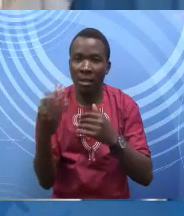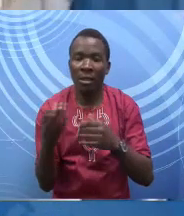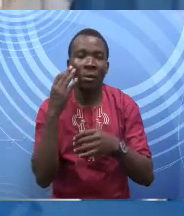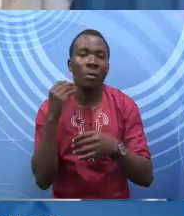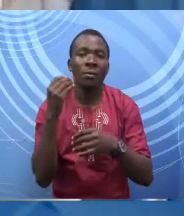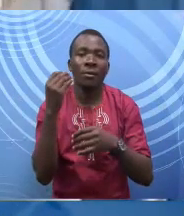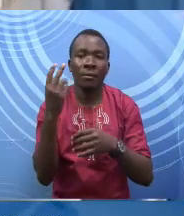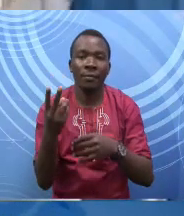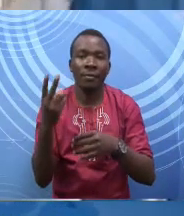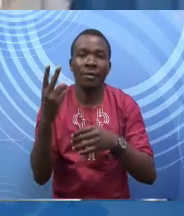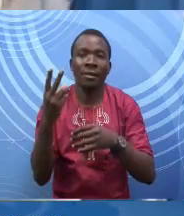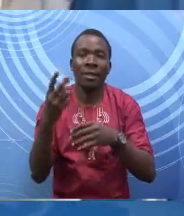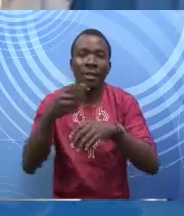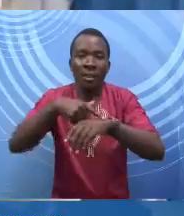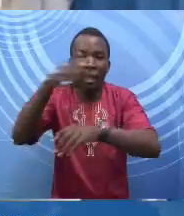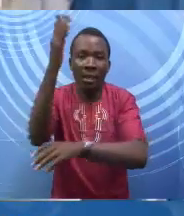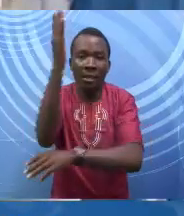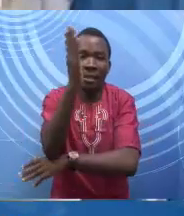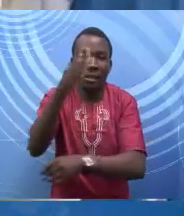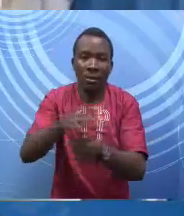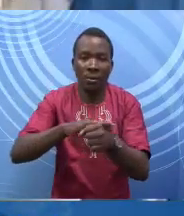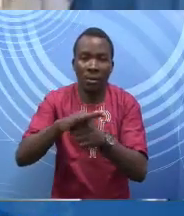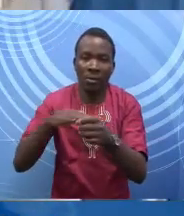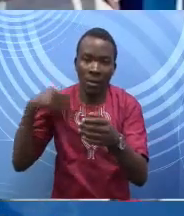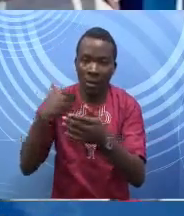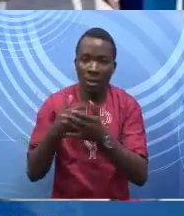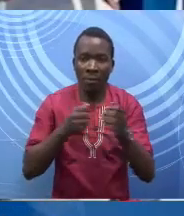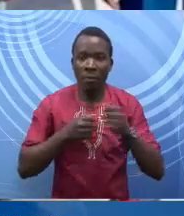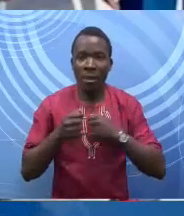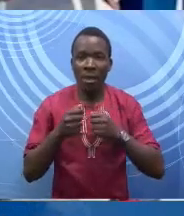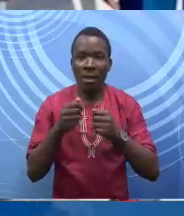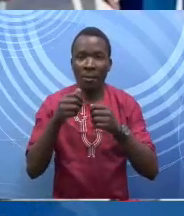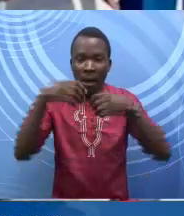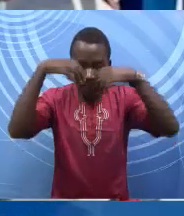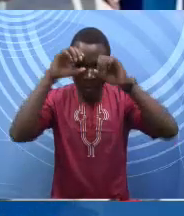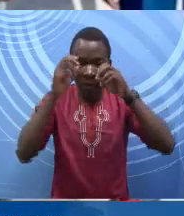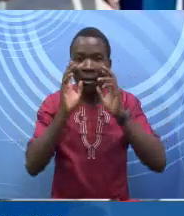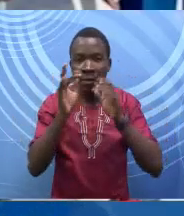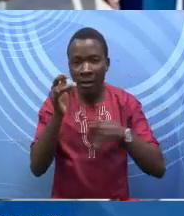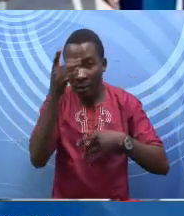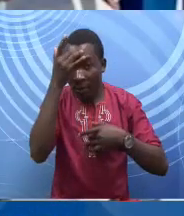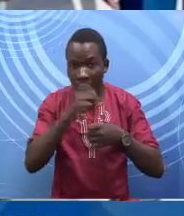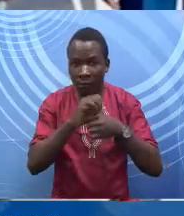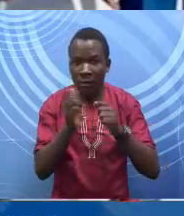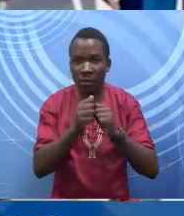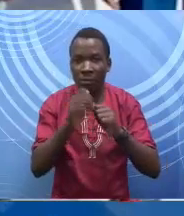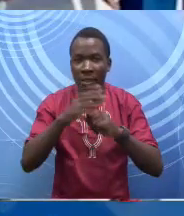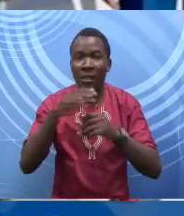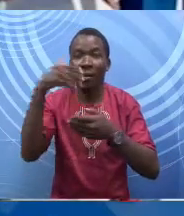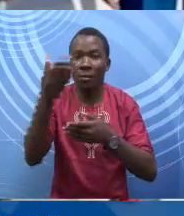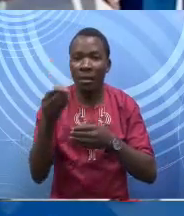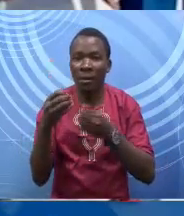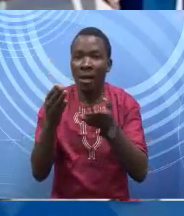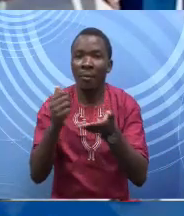2021 ahagana ku isaha ya saa sita z'amanywa. Bakigezwa mu Rwanda babanje gupimwa icyorezo cya COVID-19 ubundi